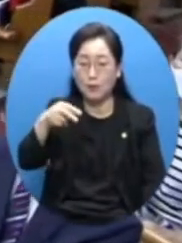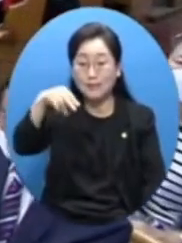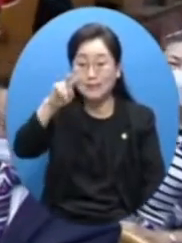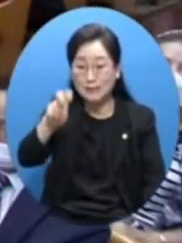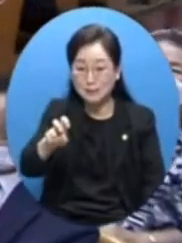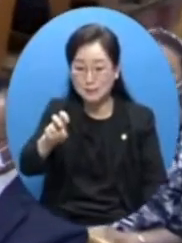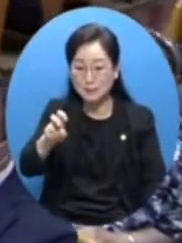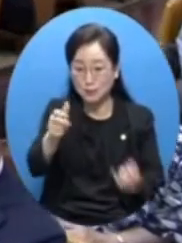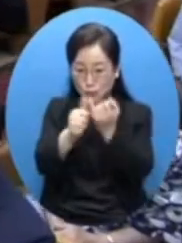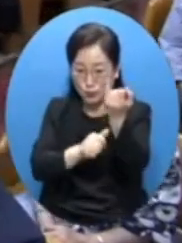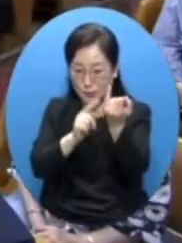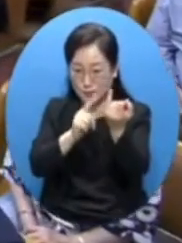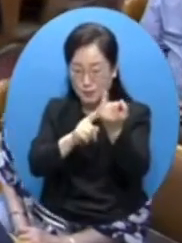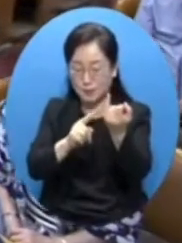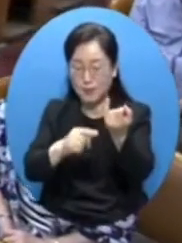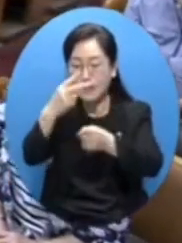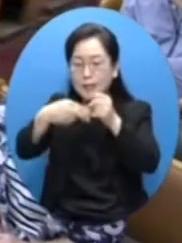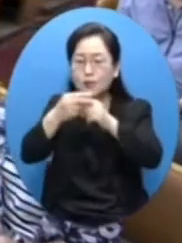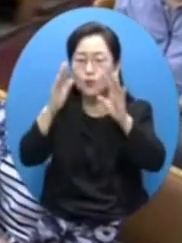엘리엇은 2년 동안